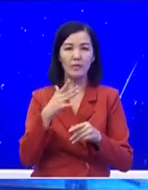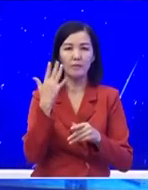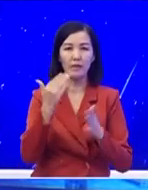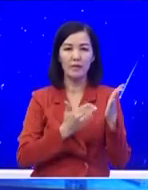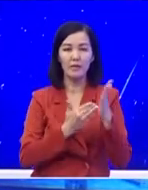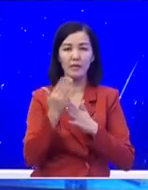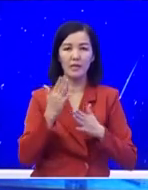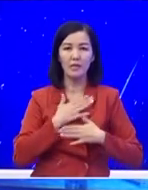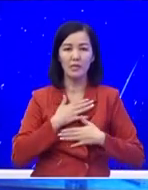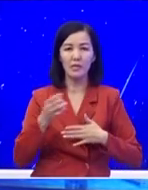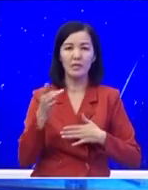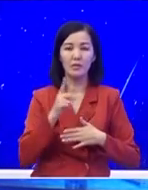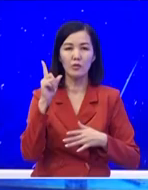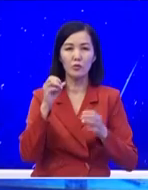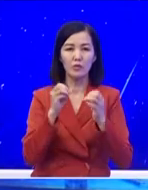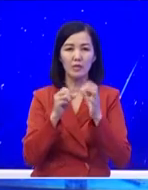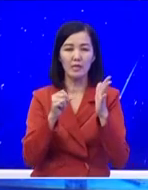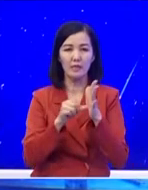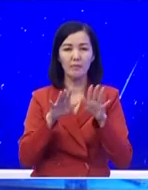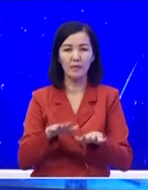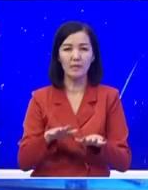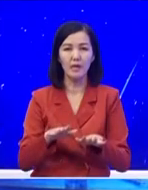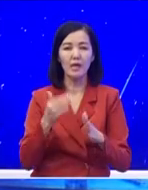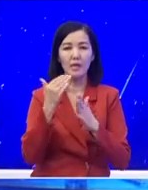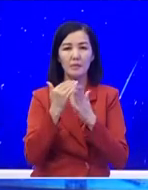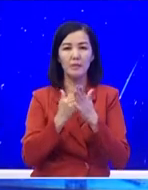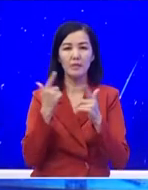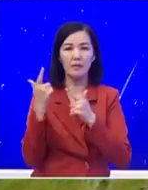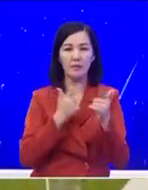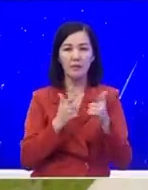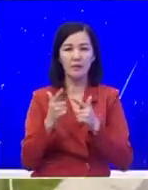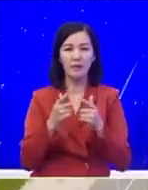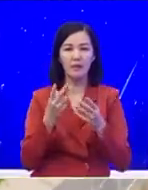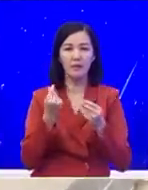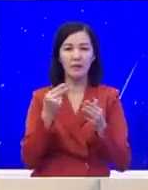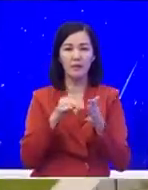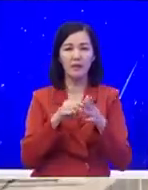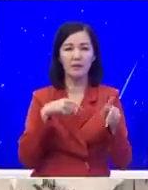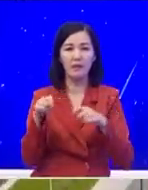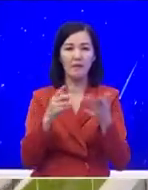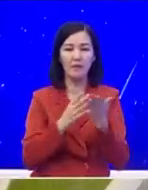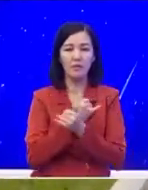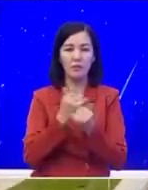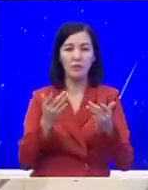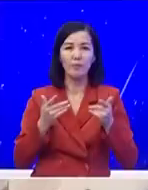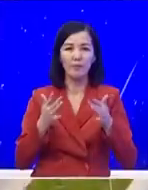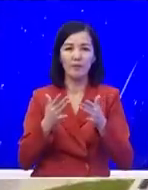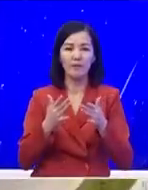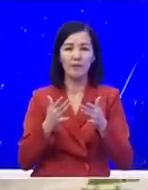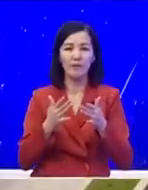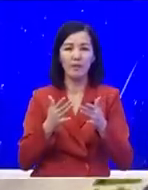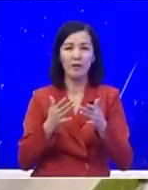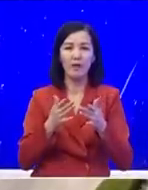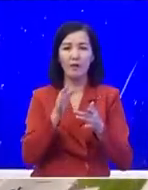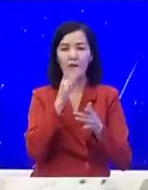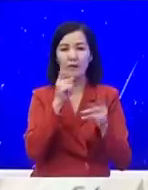наша республика оказалась на 116 месте. Список был составлен на основе цен на товары и услуги потребительской корзины за